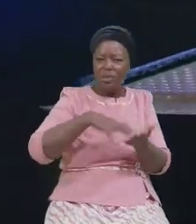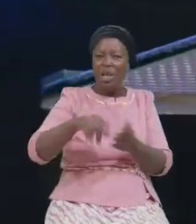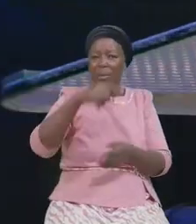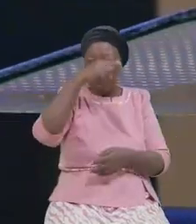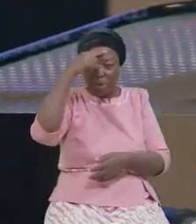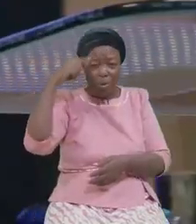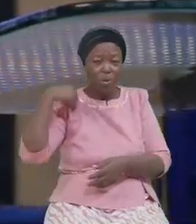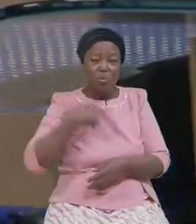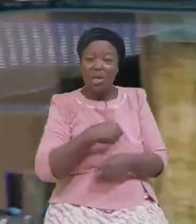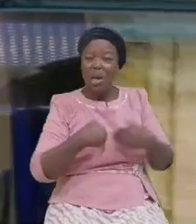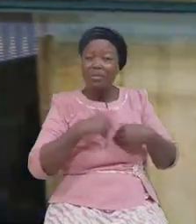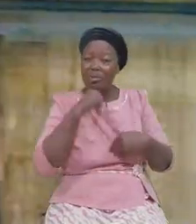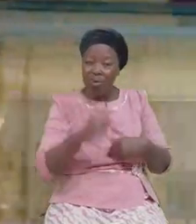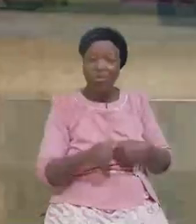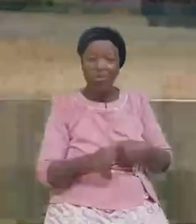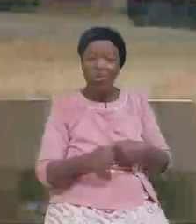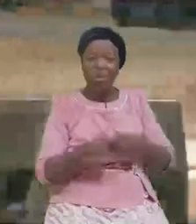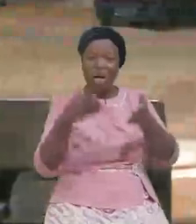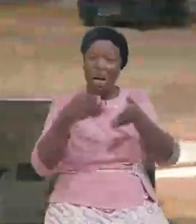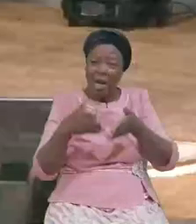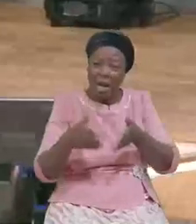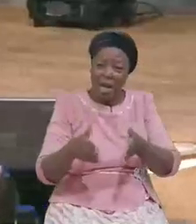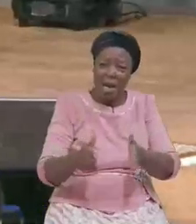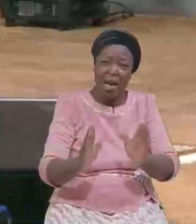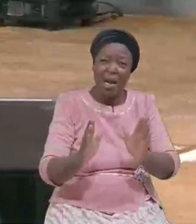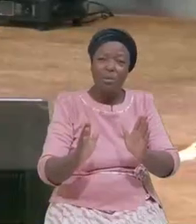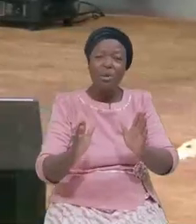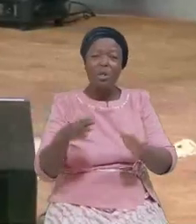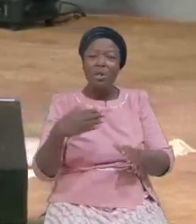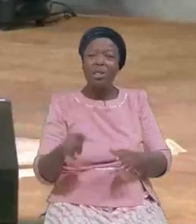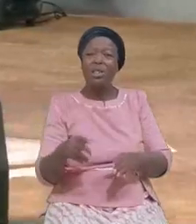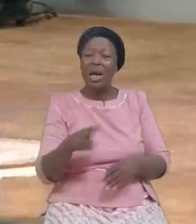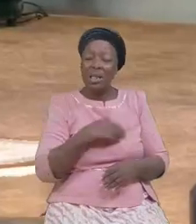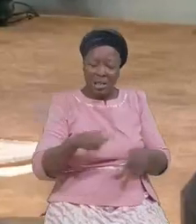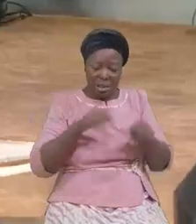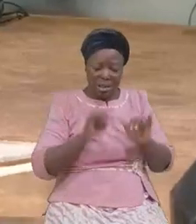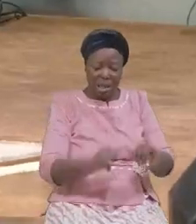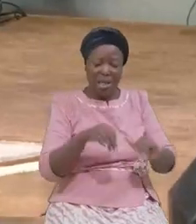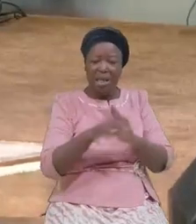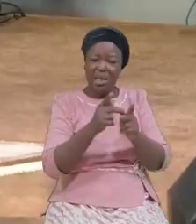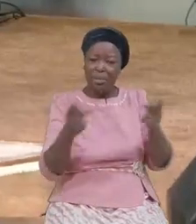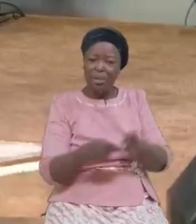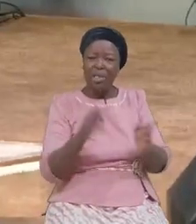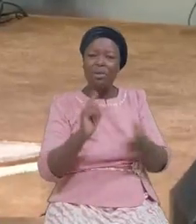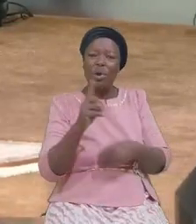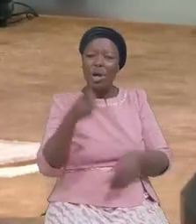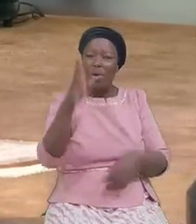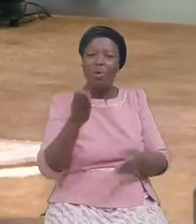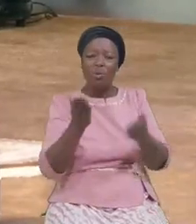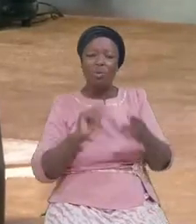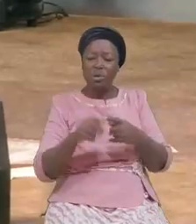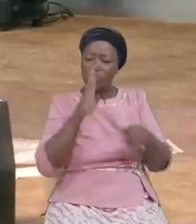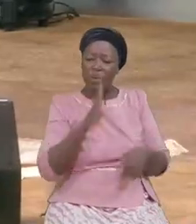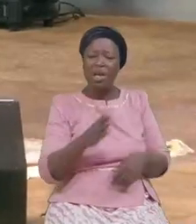que nous ne sommes pas restés, nous n'avons pas demeuré dans le lieu que le Seigneur voudrait pour nous. Et ils